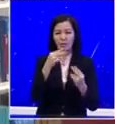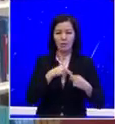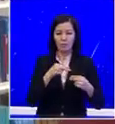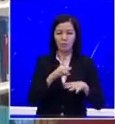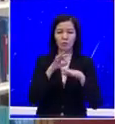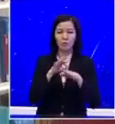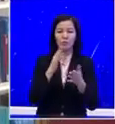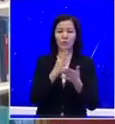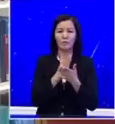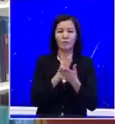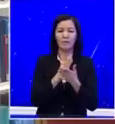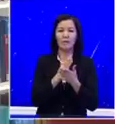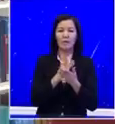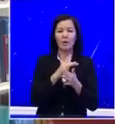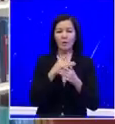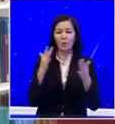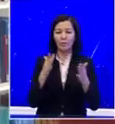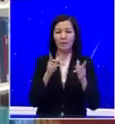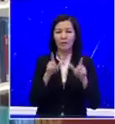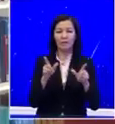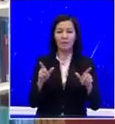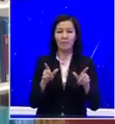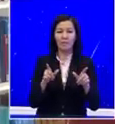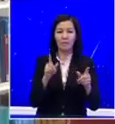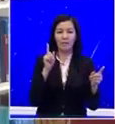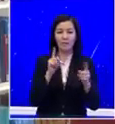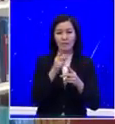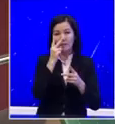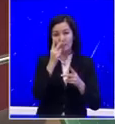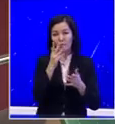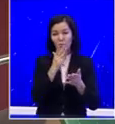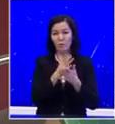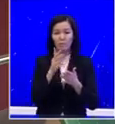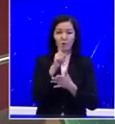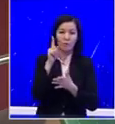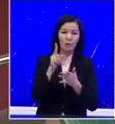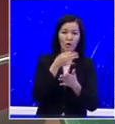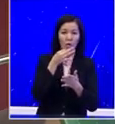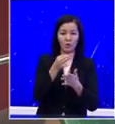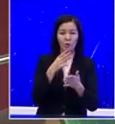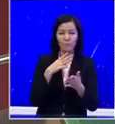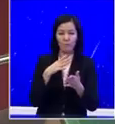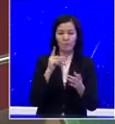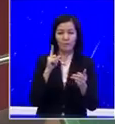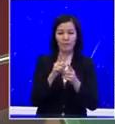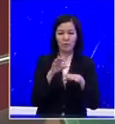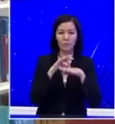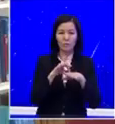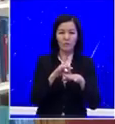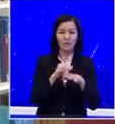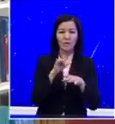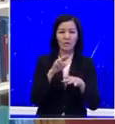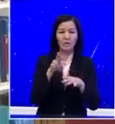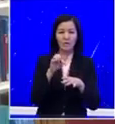отырғаннан кейін біраз үлкен кісілермен де онлайн түрінде кездесулер өткізілді.